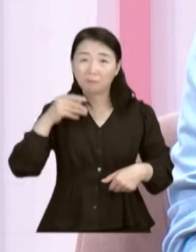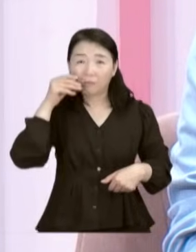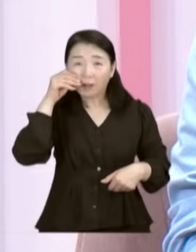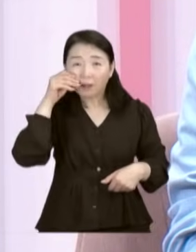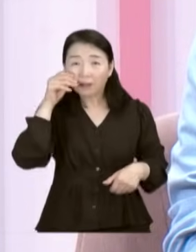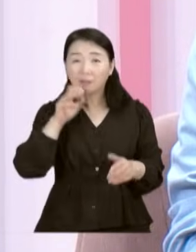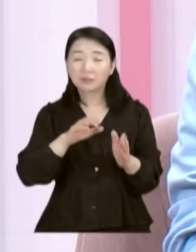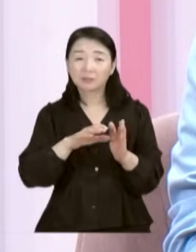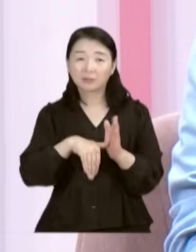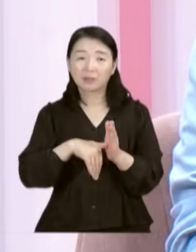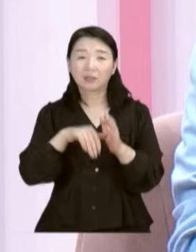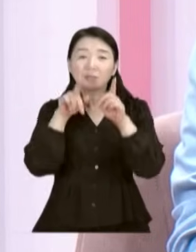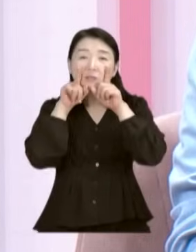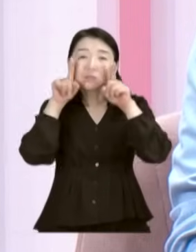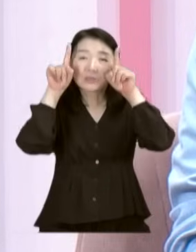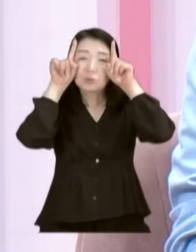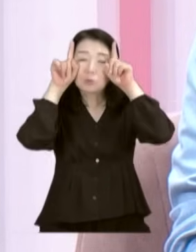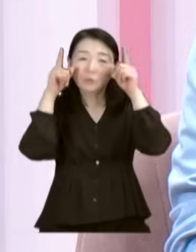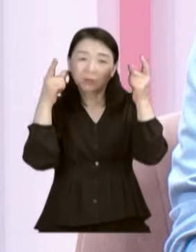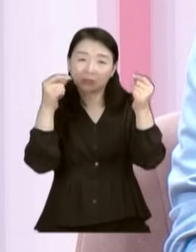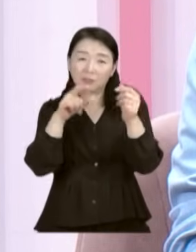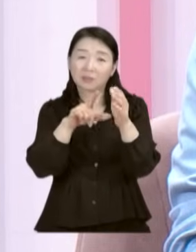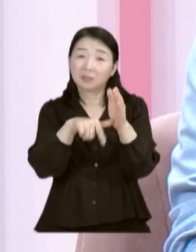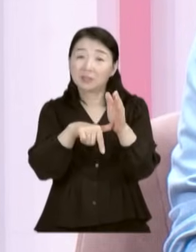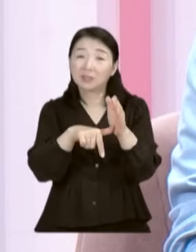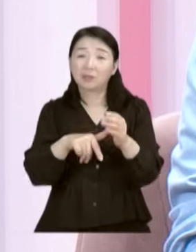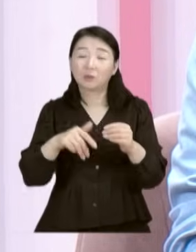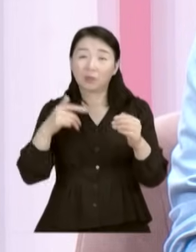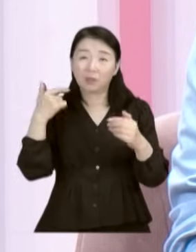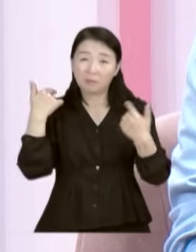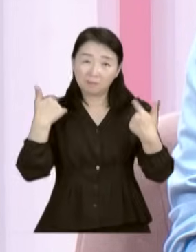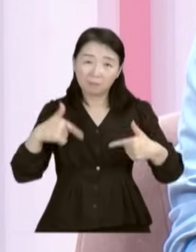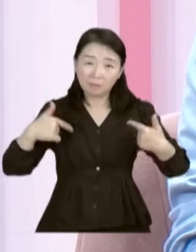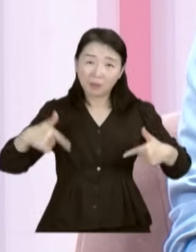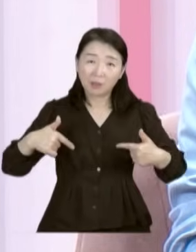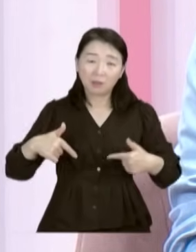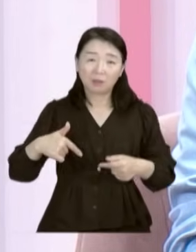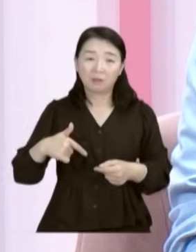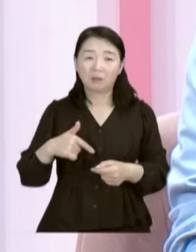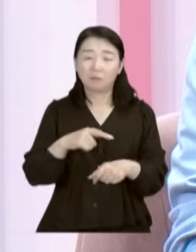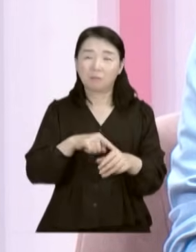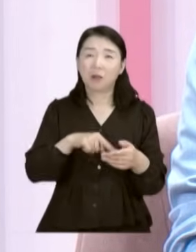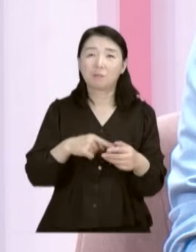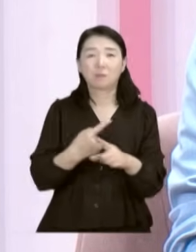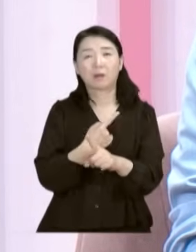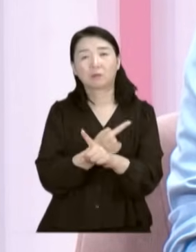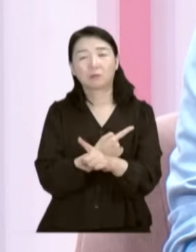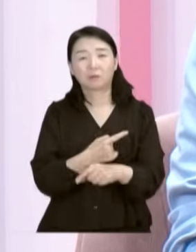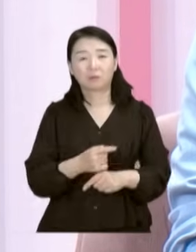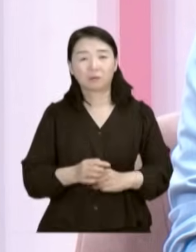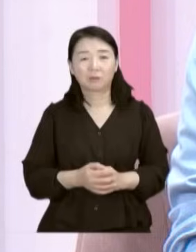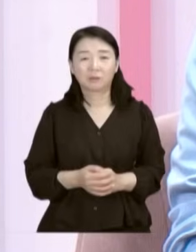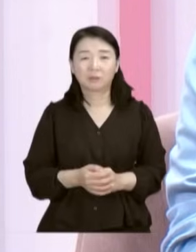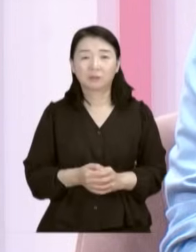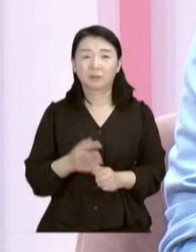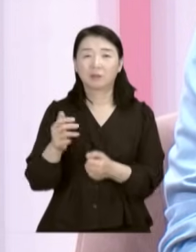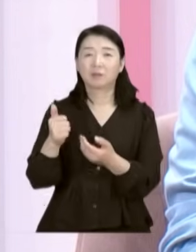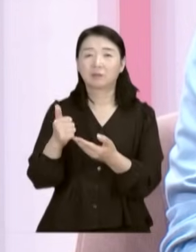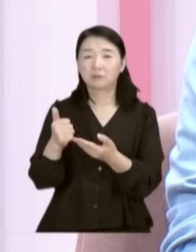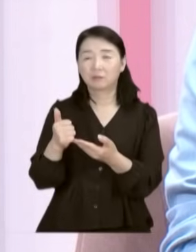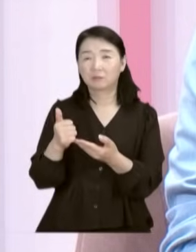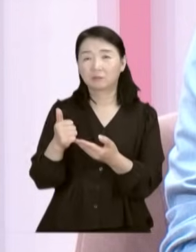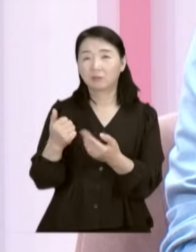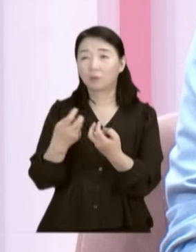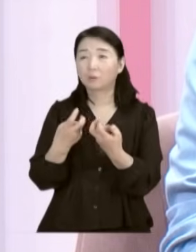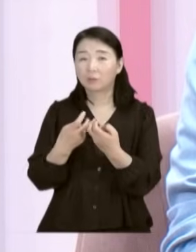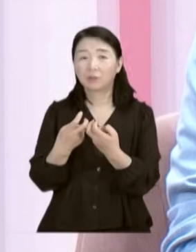있었는데 그냥 지옥 같았던 것 같아요 그 시간이 하루에도 막 12번씩 마음이 바뀌는 거예요